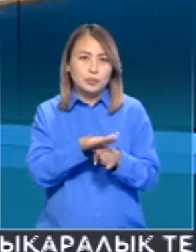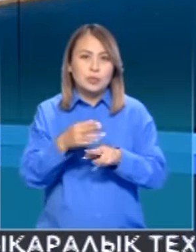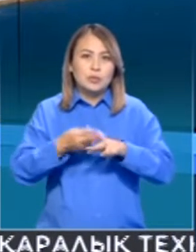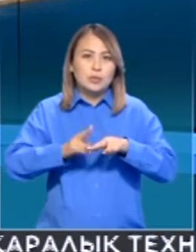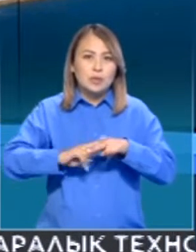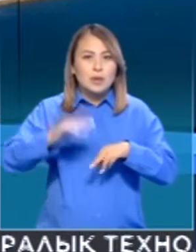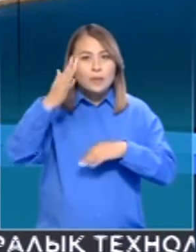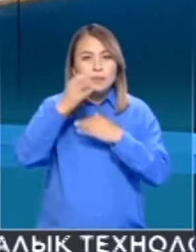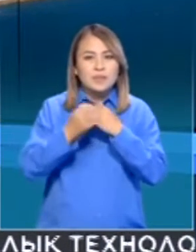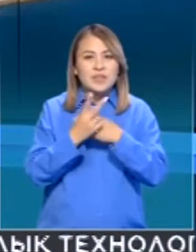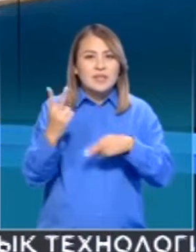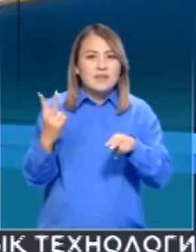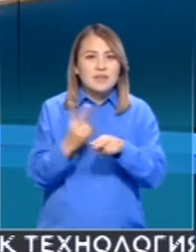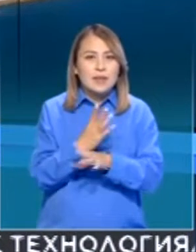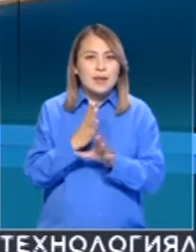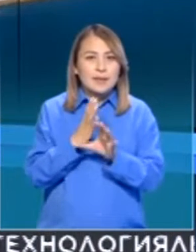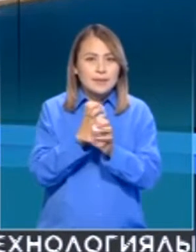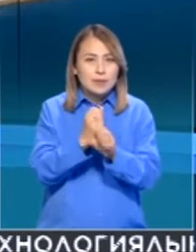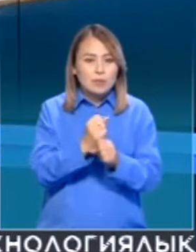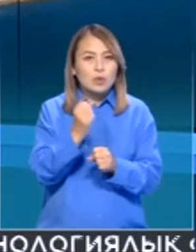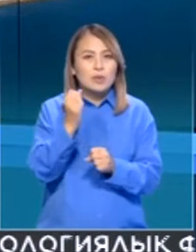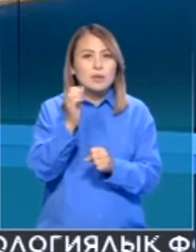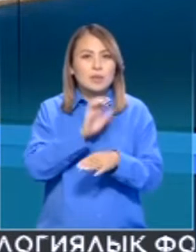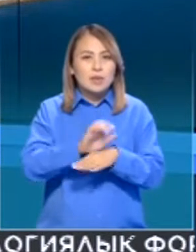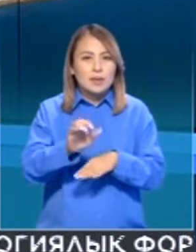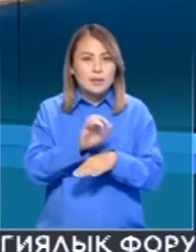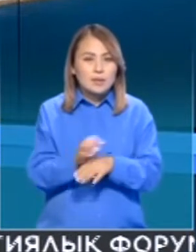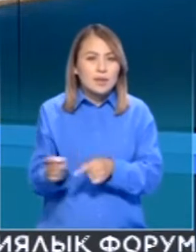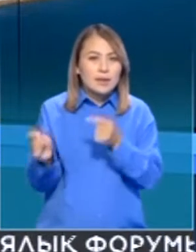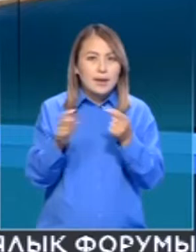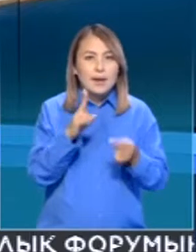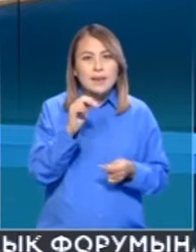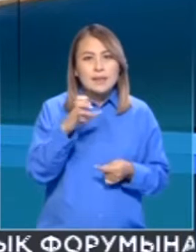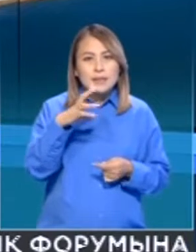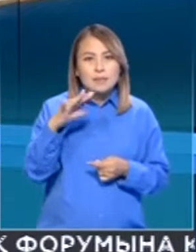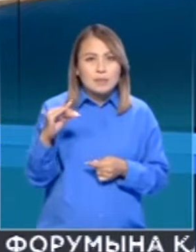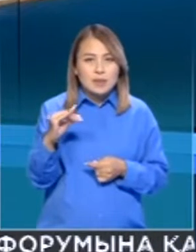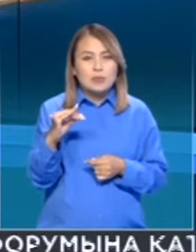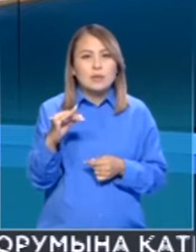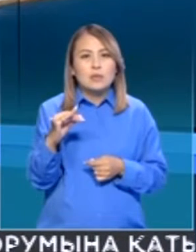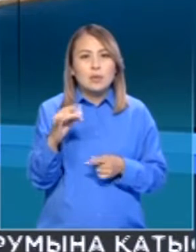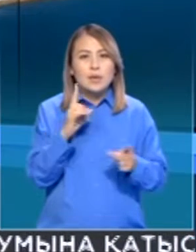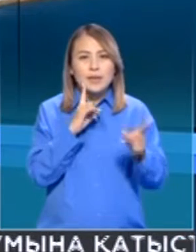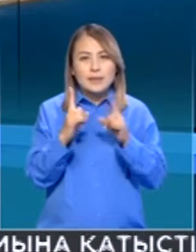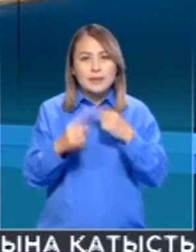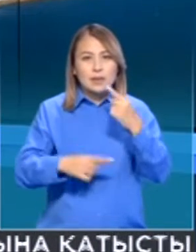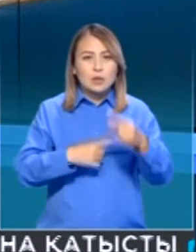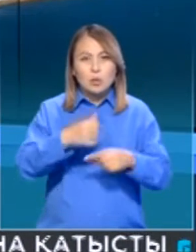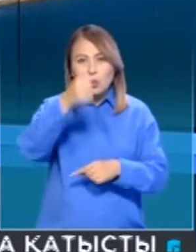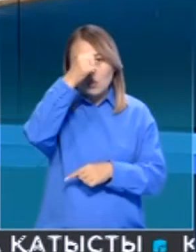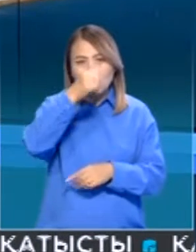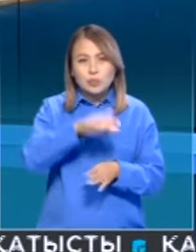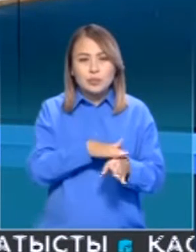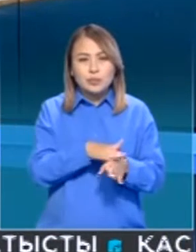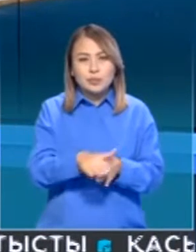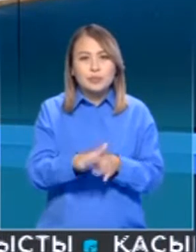мұнай өндірісі екі есе азайған. Әрі қазақ мұнайын экспортқа тасымалдайтын Каспий құбыр консорциумы да келесі